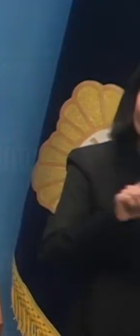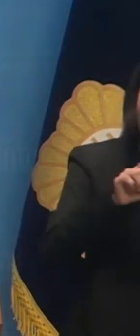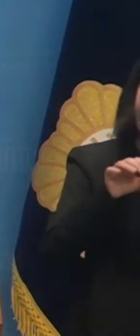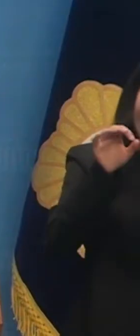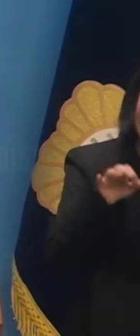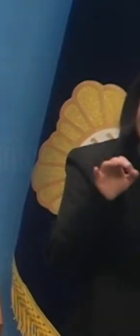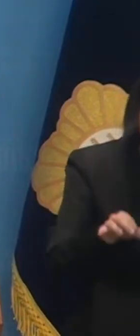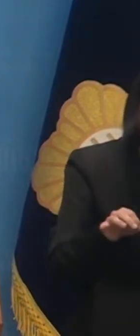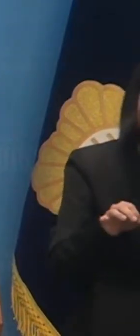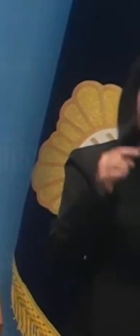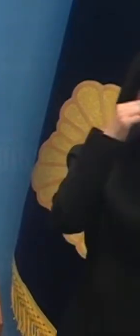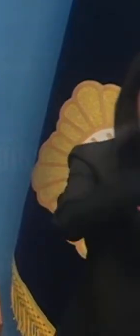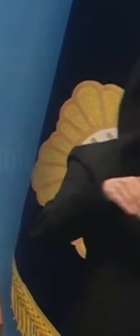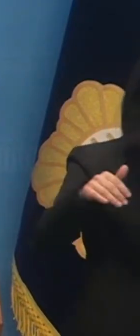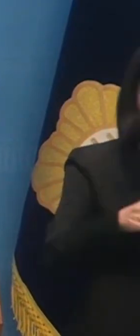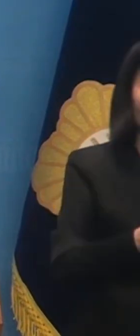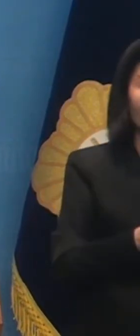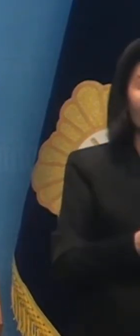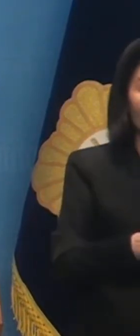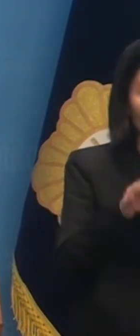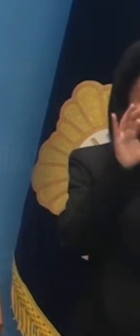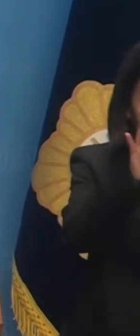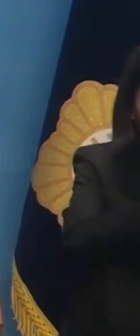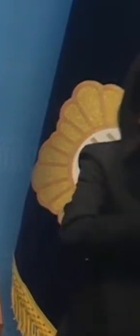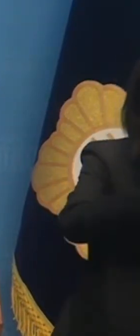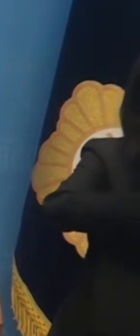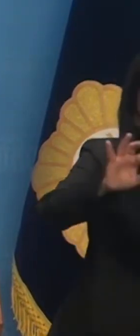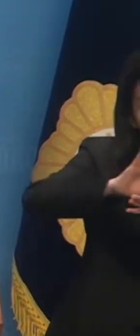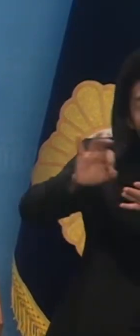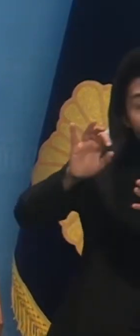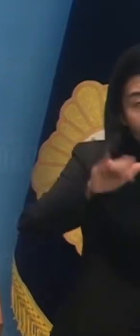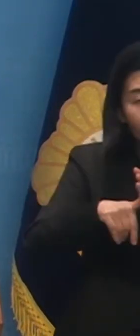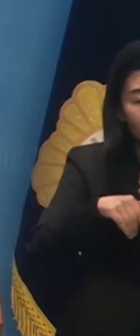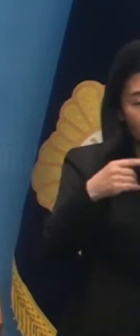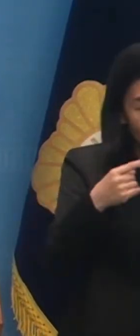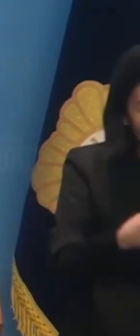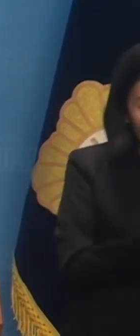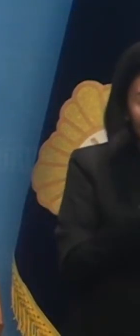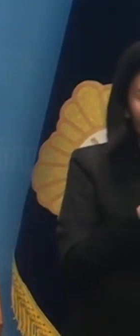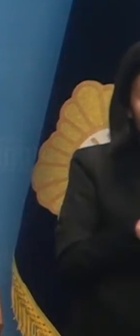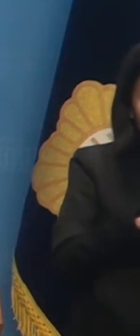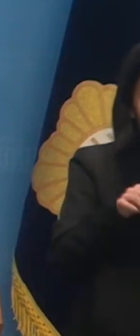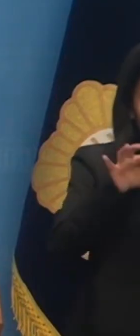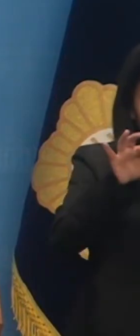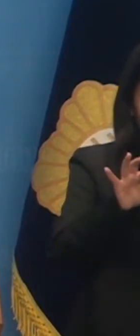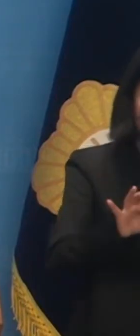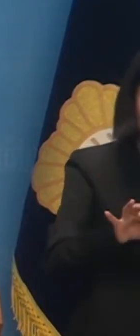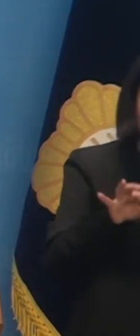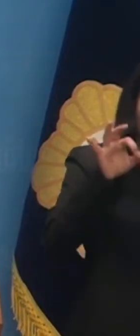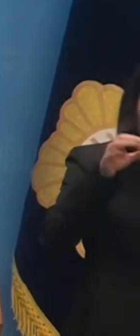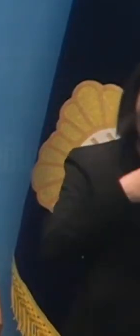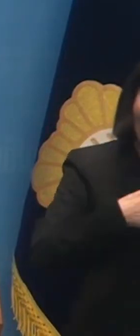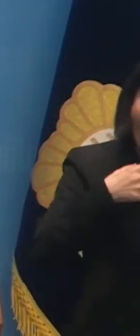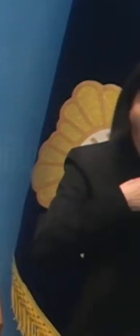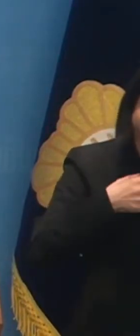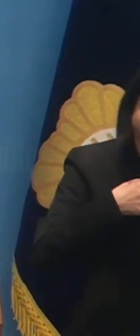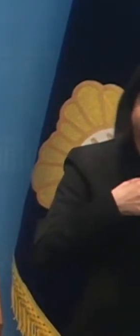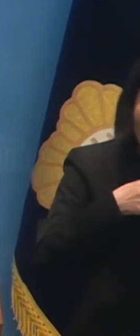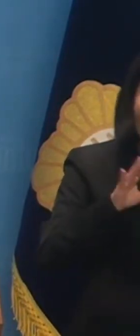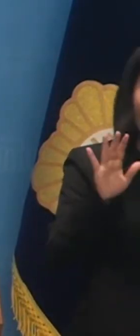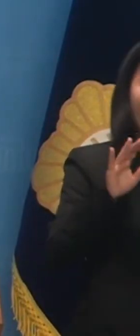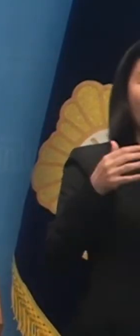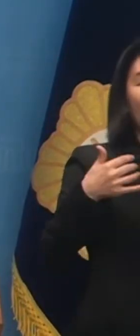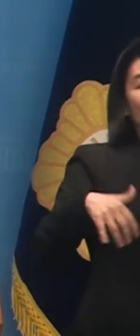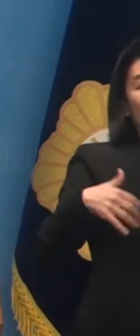이런 종류의 재정 지출에 을에 따라붙는 물가 인상의 걱정도 현재 경제 상황을 비춰보면 기우에